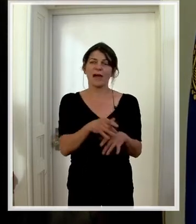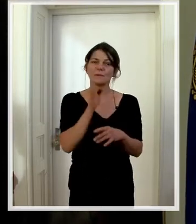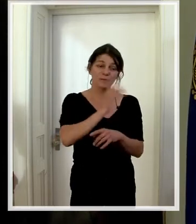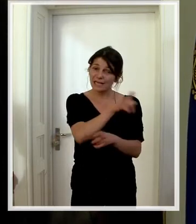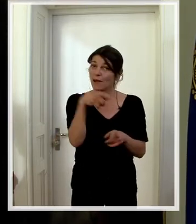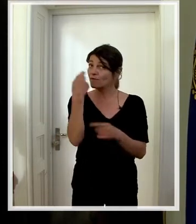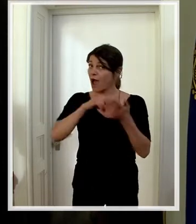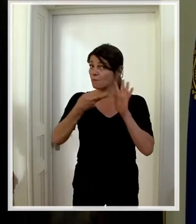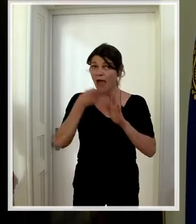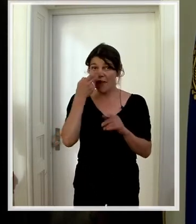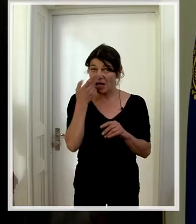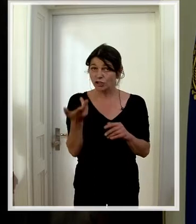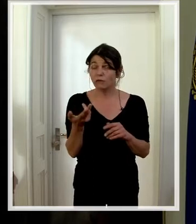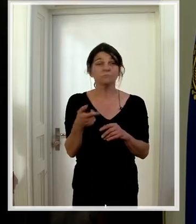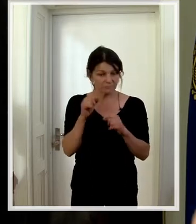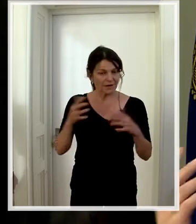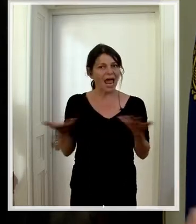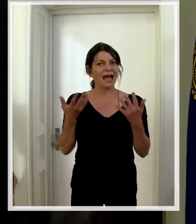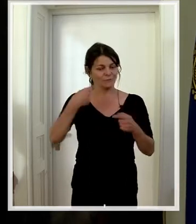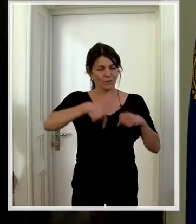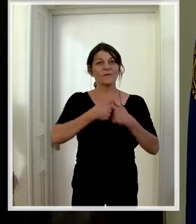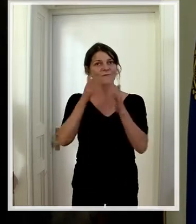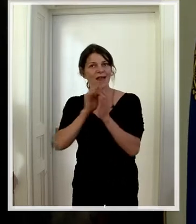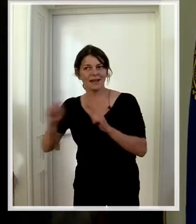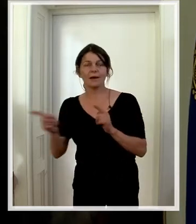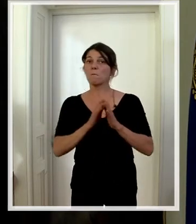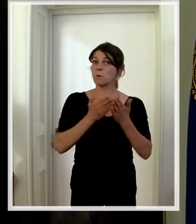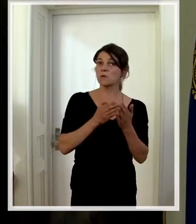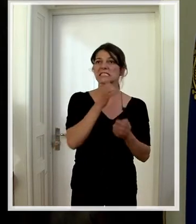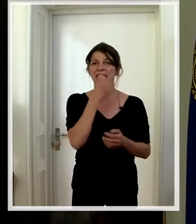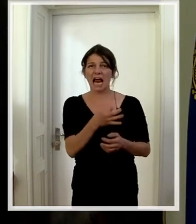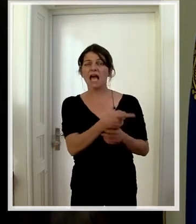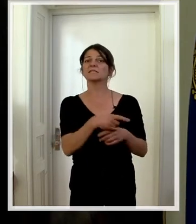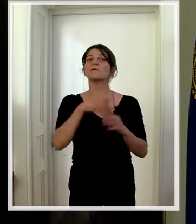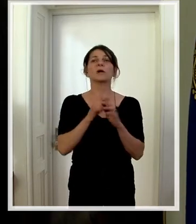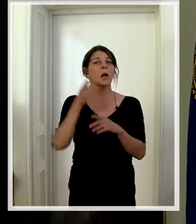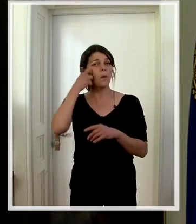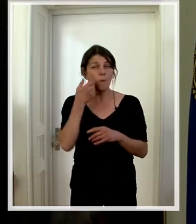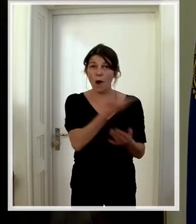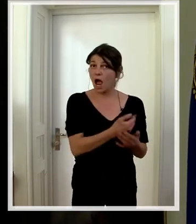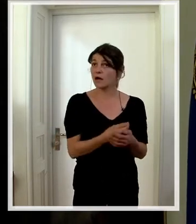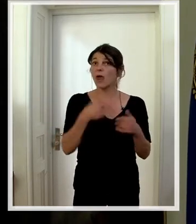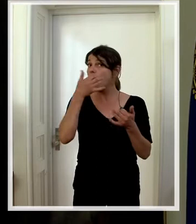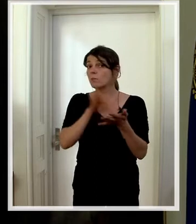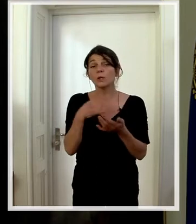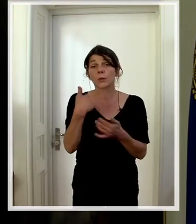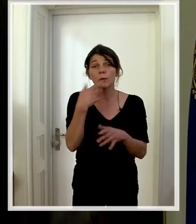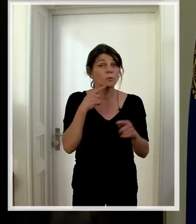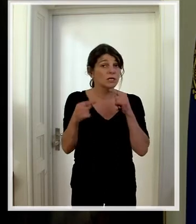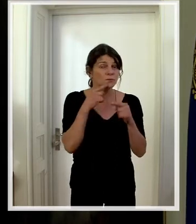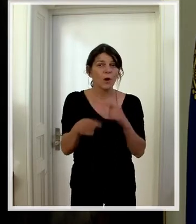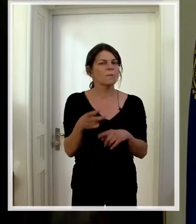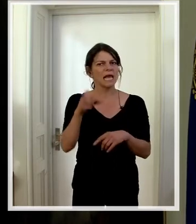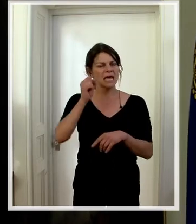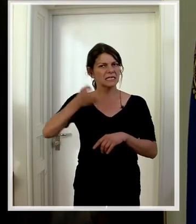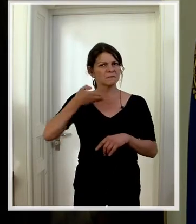von uns nach Feldkirch, nach Bux, nach Sargans, nach Chur oder auch weiter. Und was ein Punkt, den wir noch gerne besprochen haben, der mit der S-Bahn